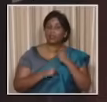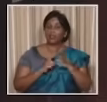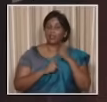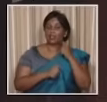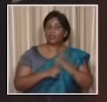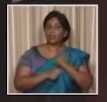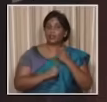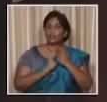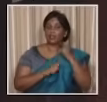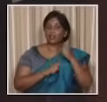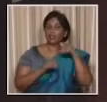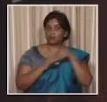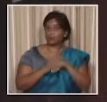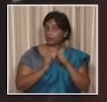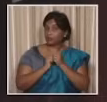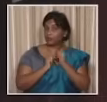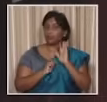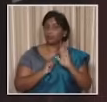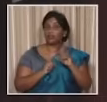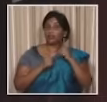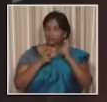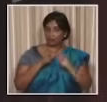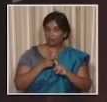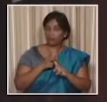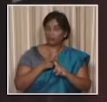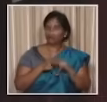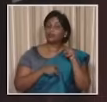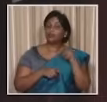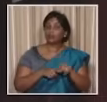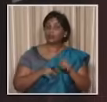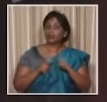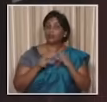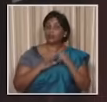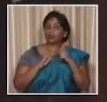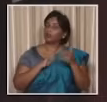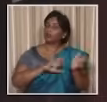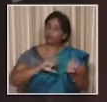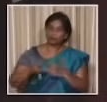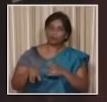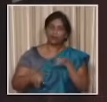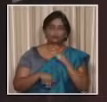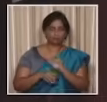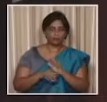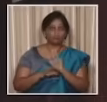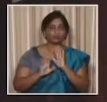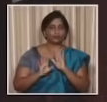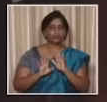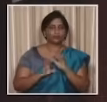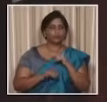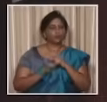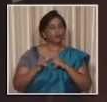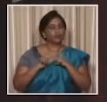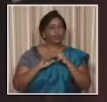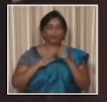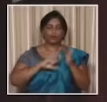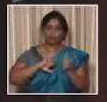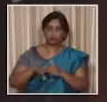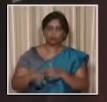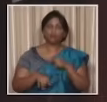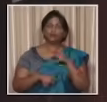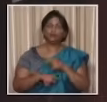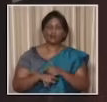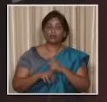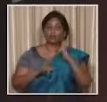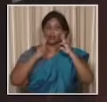සංස්ථා පඩියරම් එකේ වැඩ කරේ කියලා ඒ විතරක් නෙවෙයි තව එකක් කියන්න මේක විගණනේ පැත්තකට දාන්නකෝ මේ ඉන්න ඉවරයි විගණනේ පැත්තකට දාන්නකෝ